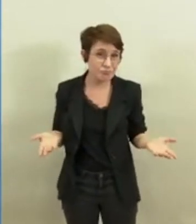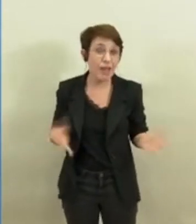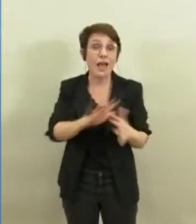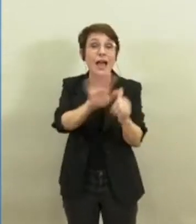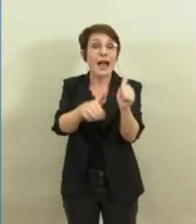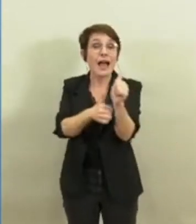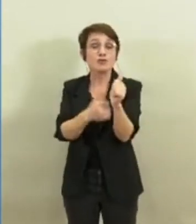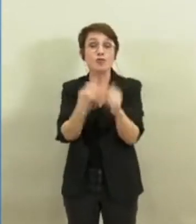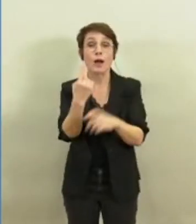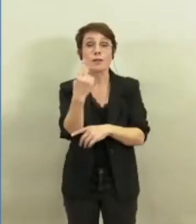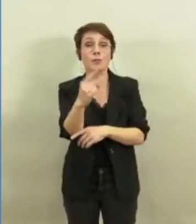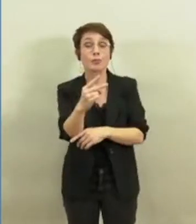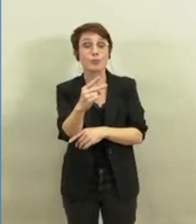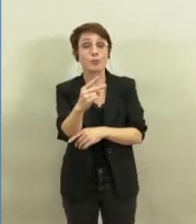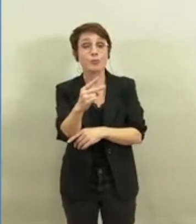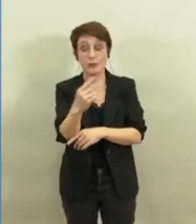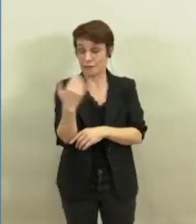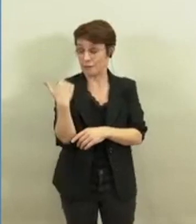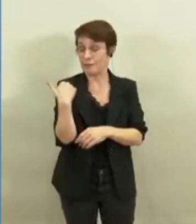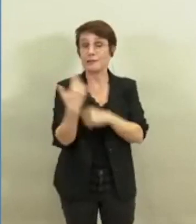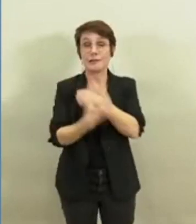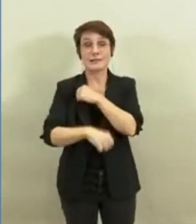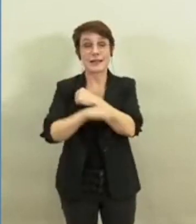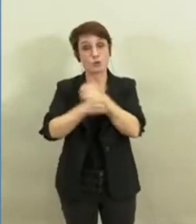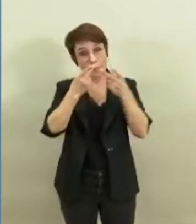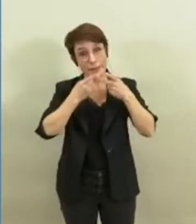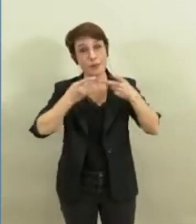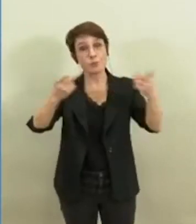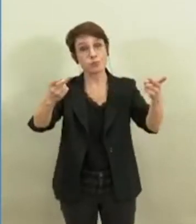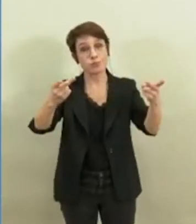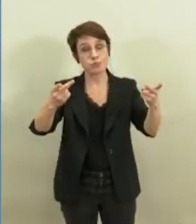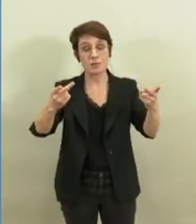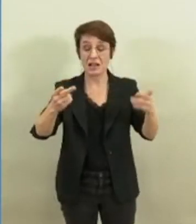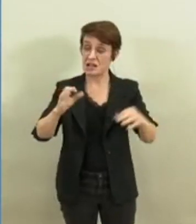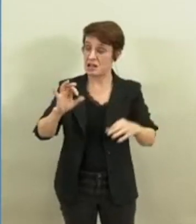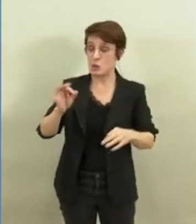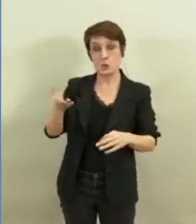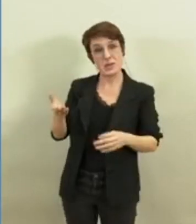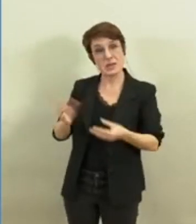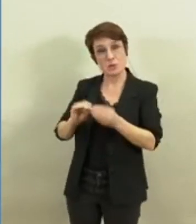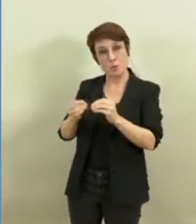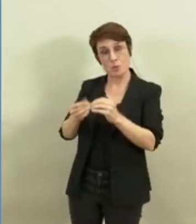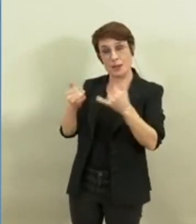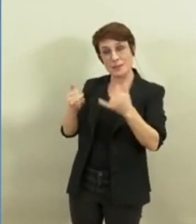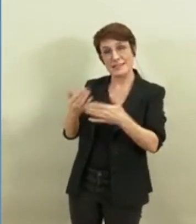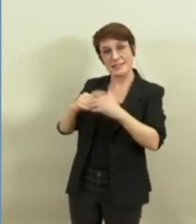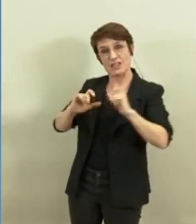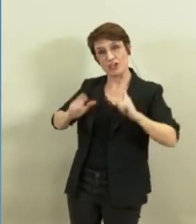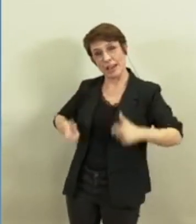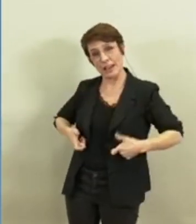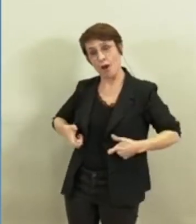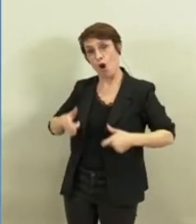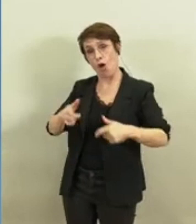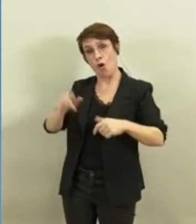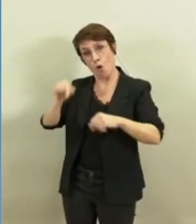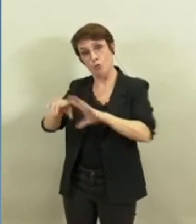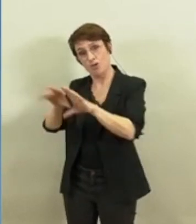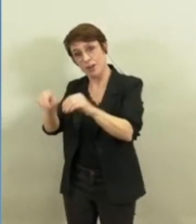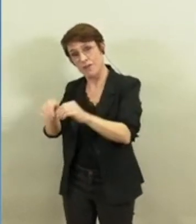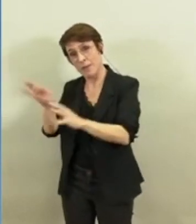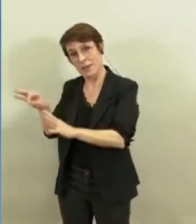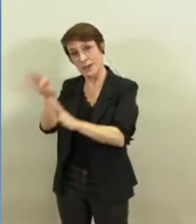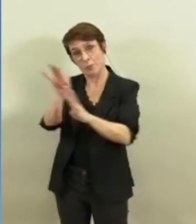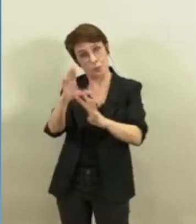adjointe ait déclaré effectivement cette semaine que parce qu'il y avait des familles qui étaient accueillies dans cette école, c'est parce que l'État français est